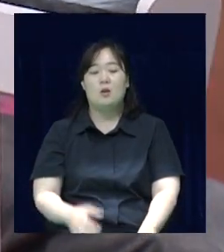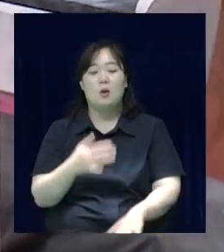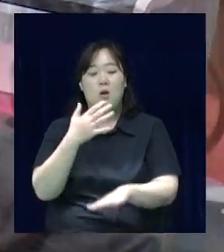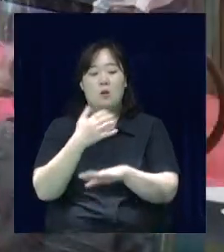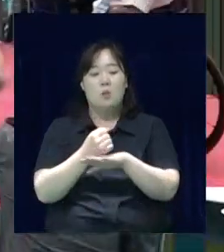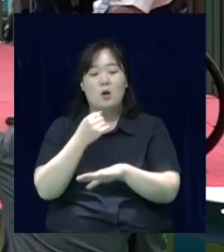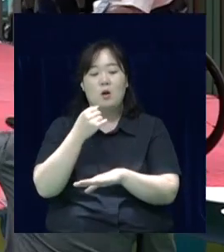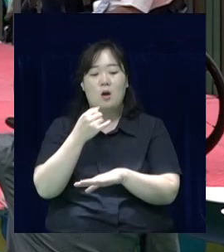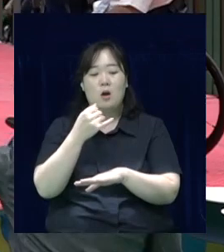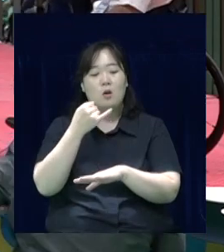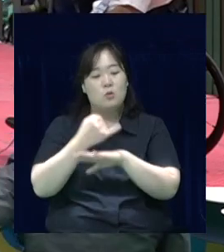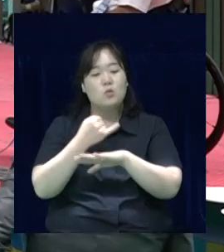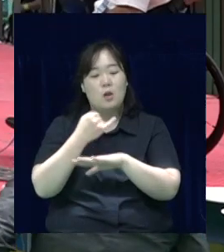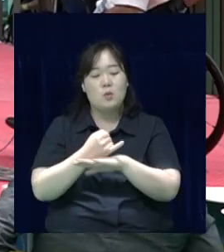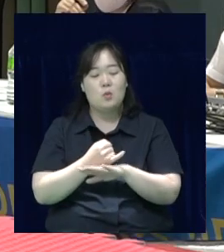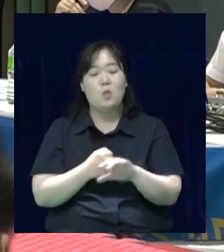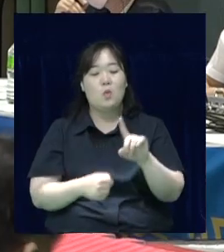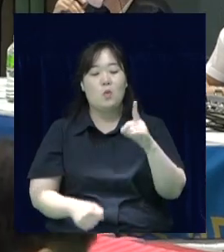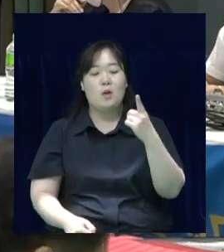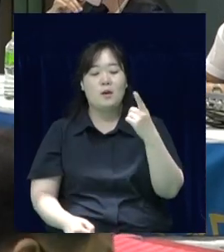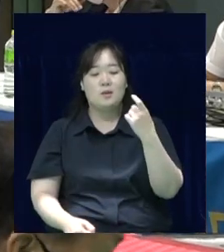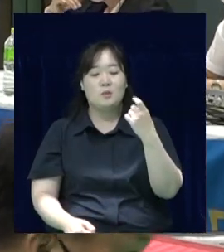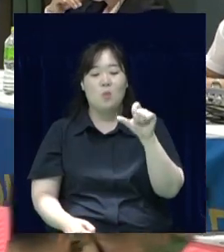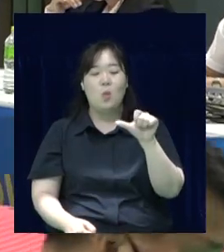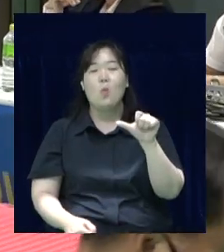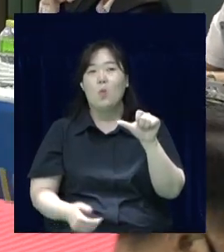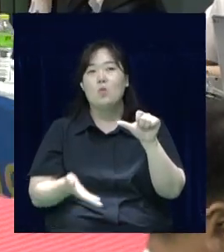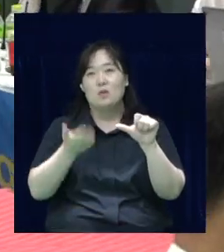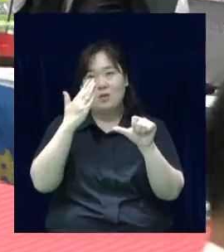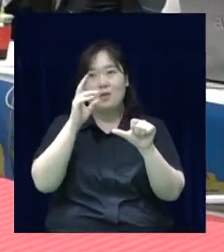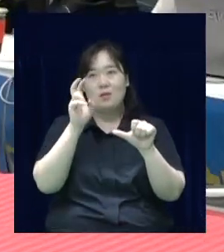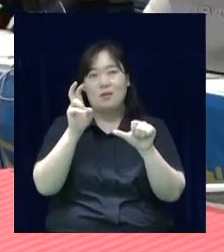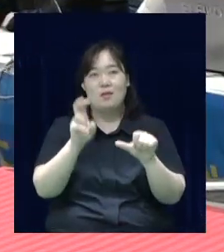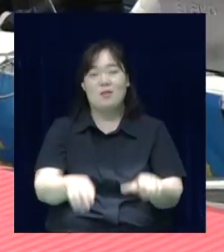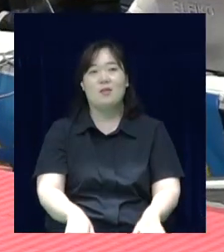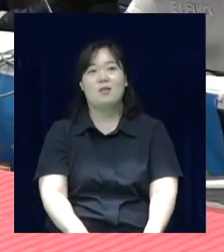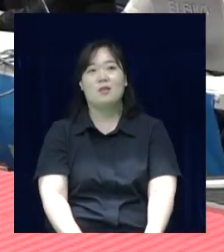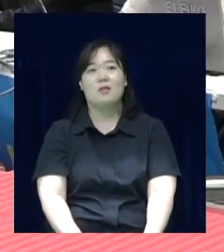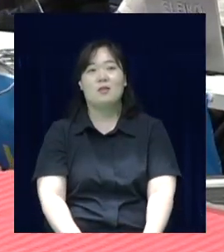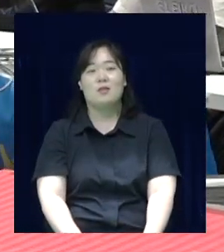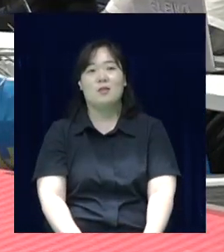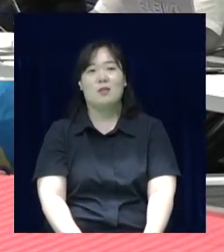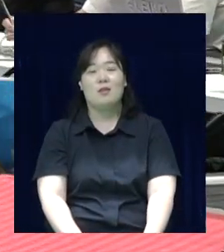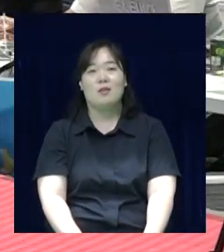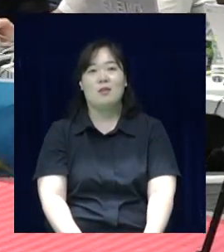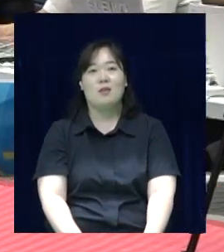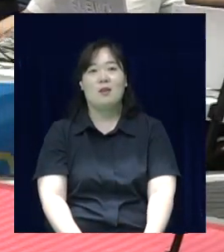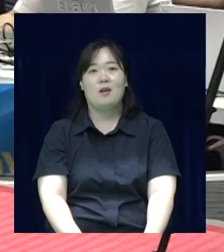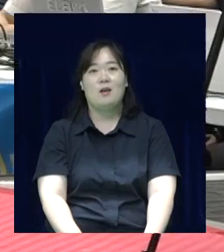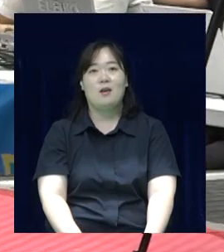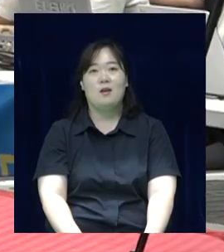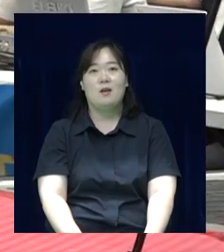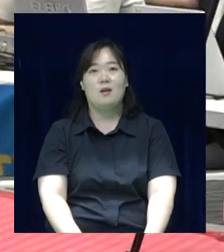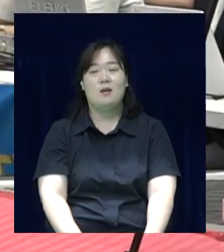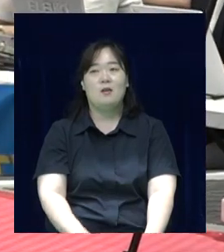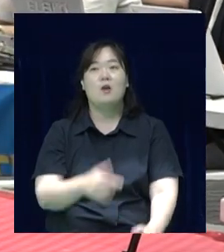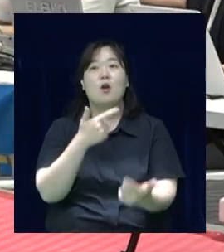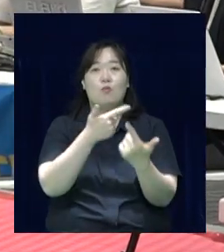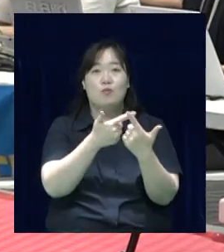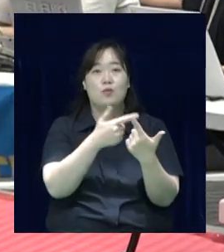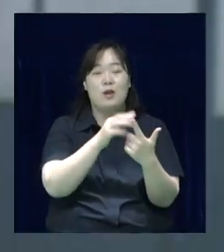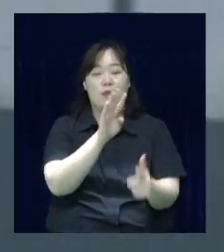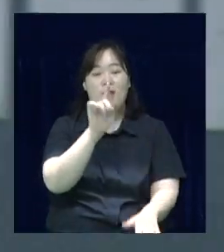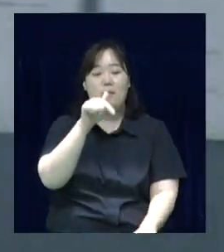한번 기대라도 한번 해볼 수 있는 무게가 아닌가. 그렇죠. 자, 그러는 사이에 이제 부산 소속의 박정훈